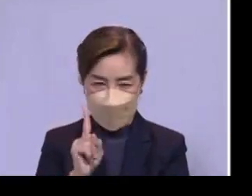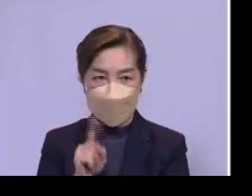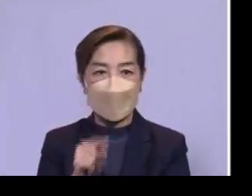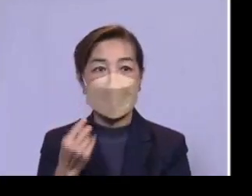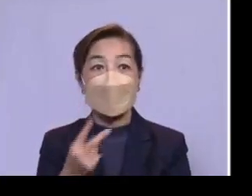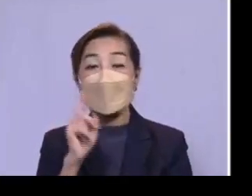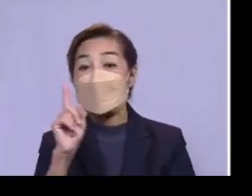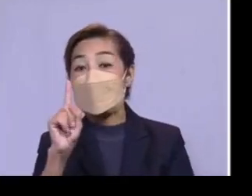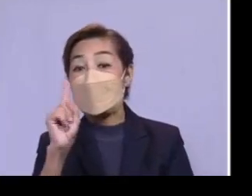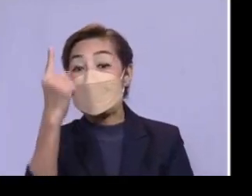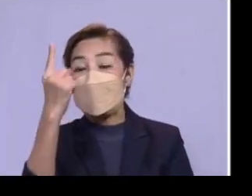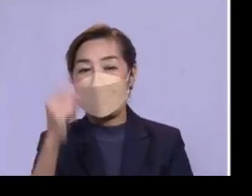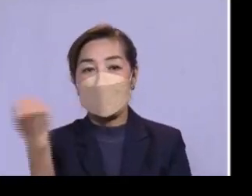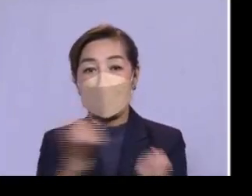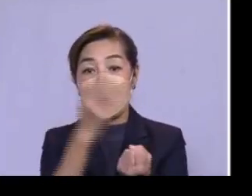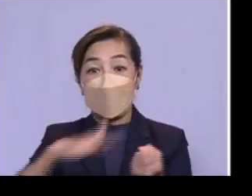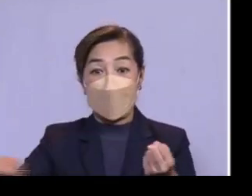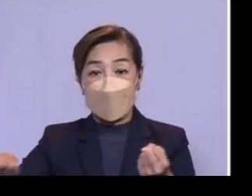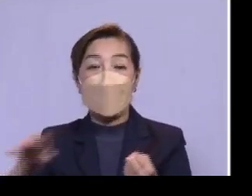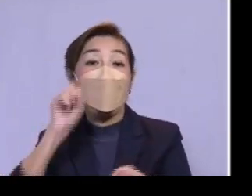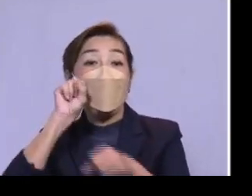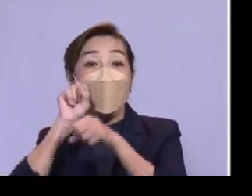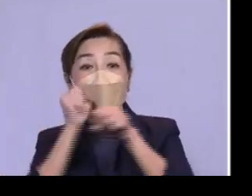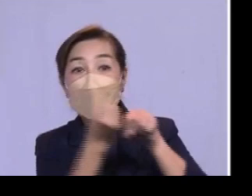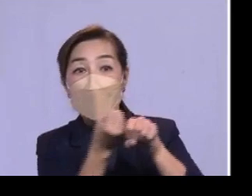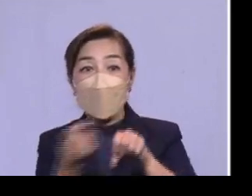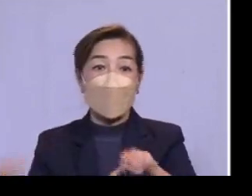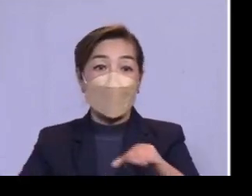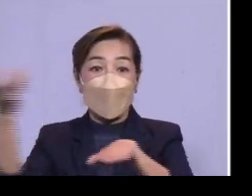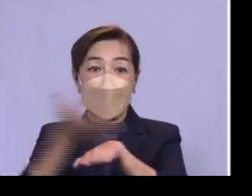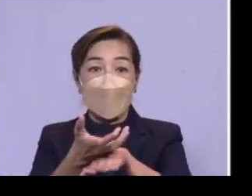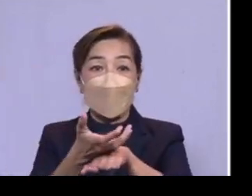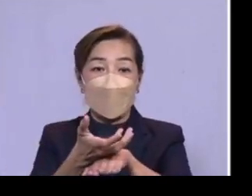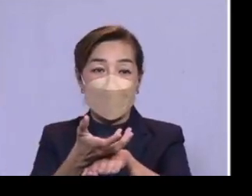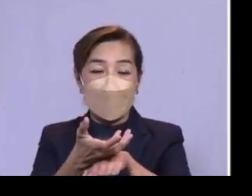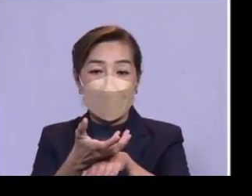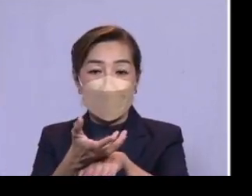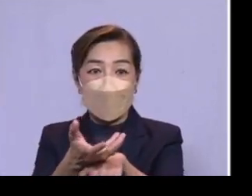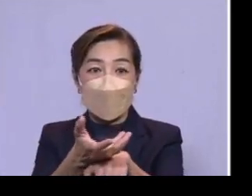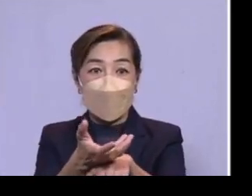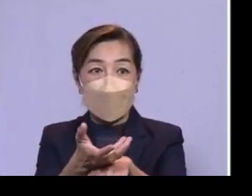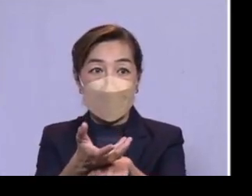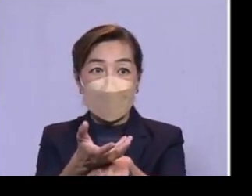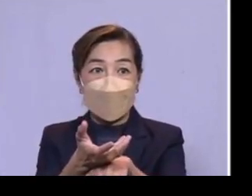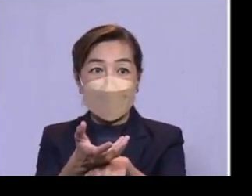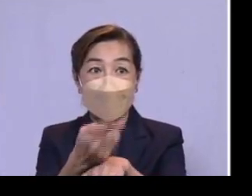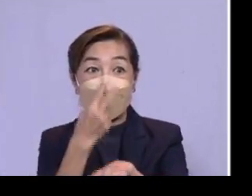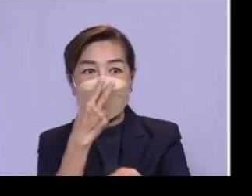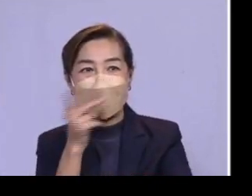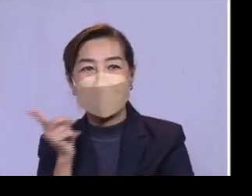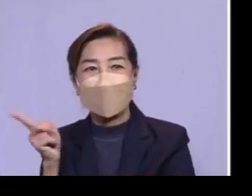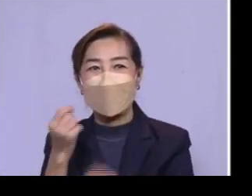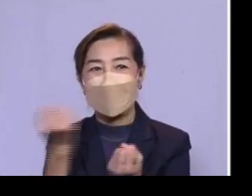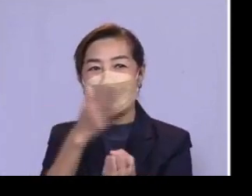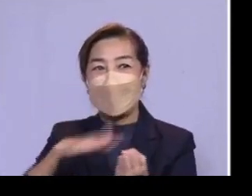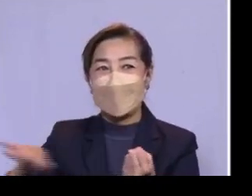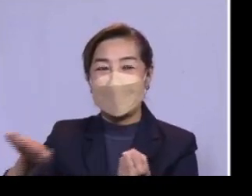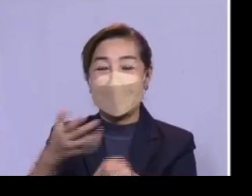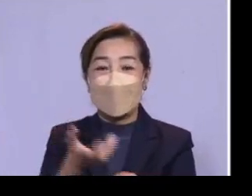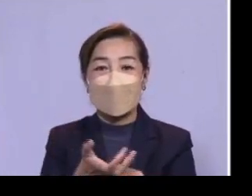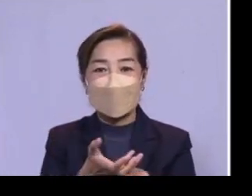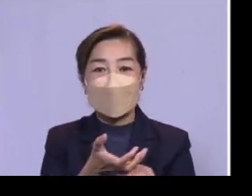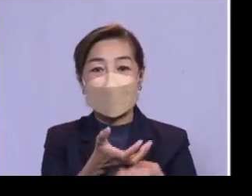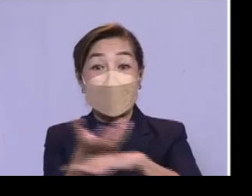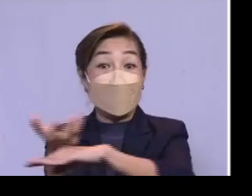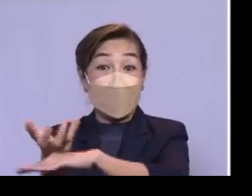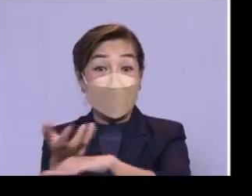ระบะคันหนึ่งบรรทุกอ้อยมาแล้วจังหวะที่กำลังจะเลี้ยวฮะไอ้นี่ในคันนี้กระบะคันนี้ฮะจังหวะ